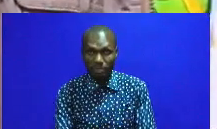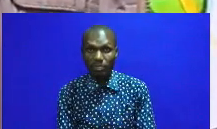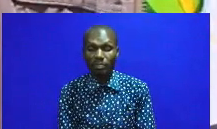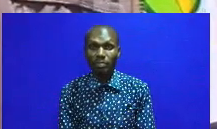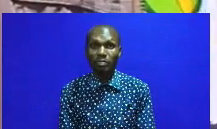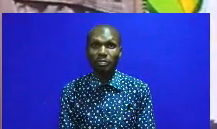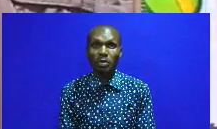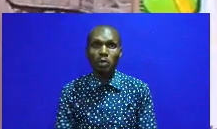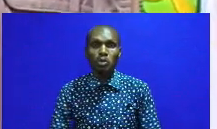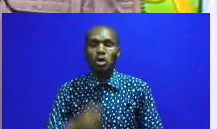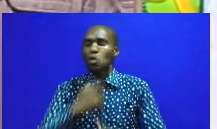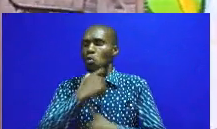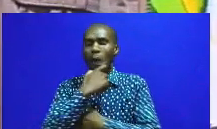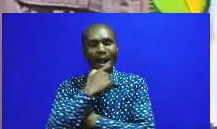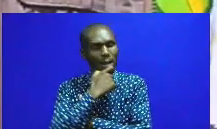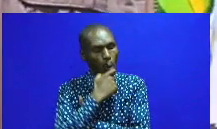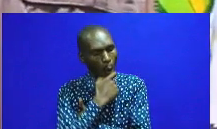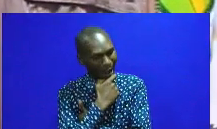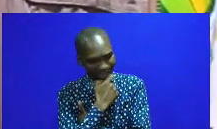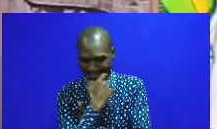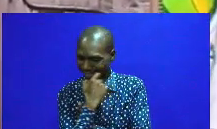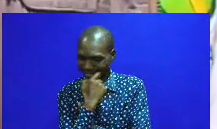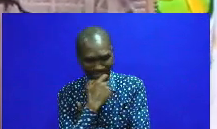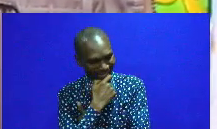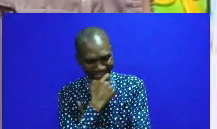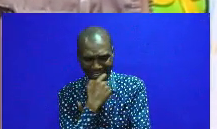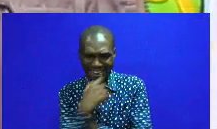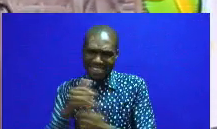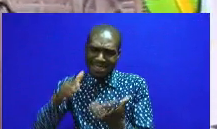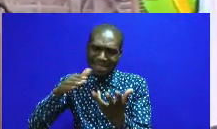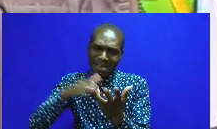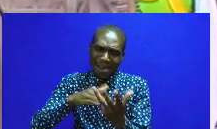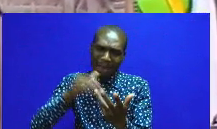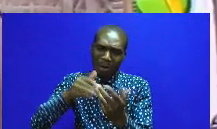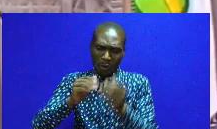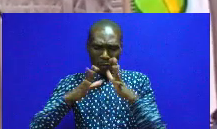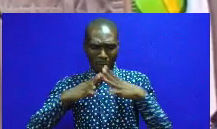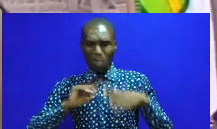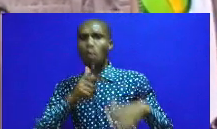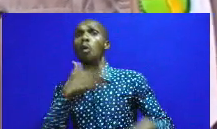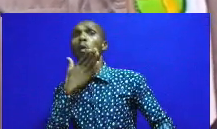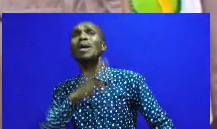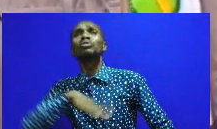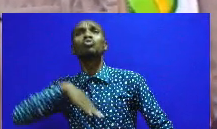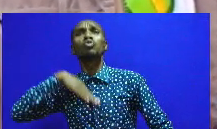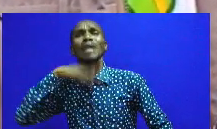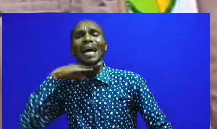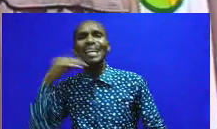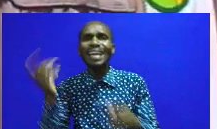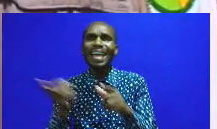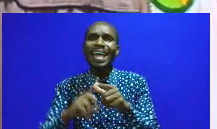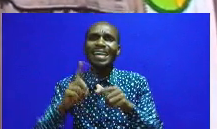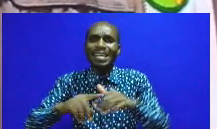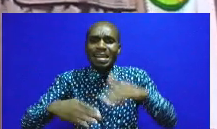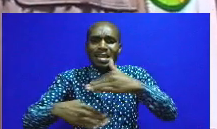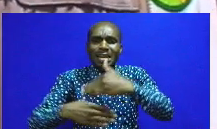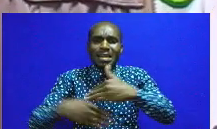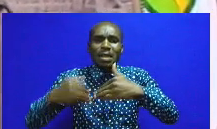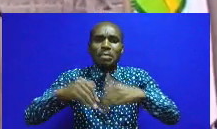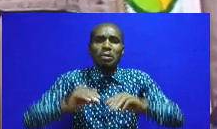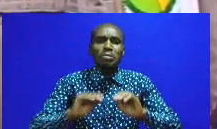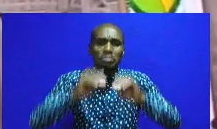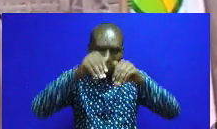niko tokumeti na abantu mbarenga eserekari yaito etagete bakwe ende bamaye gotobekera